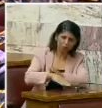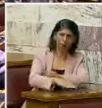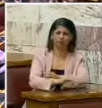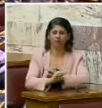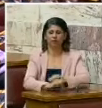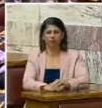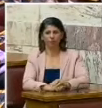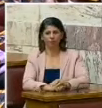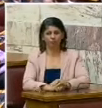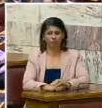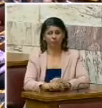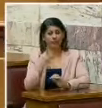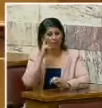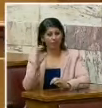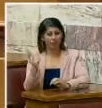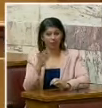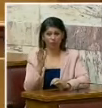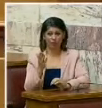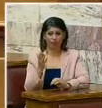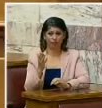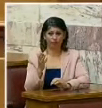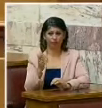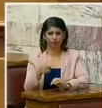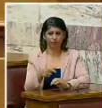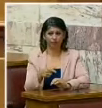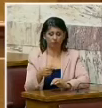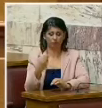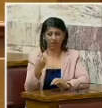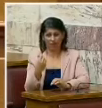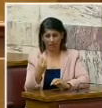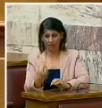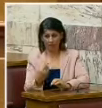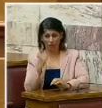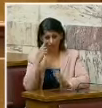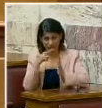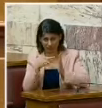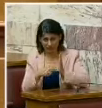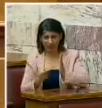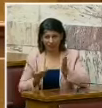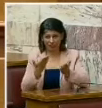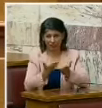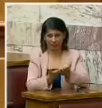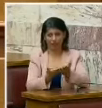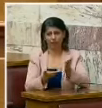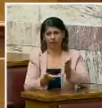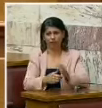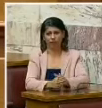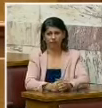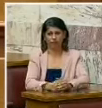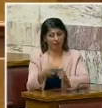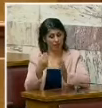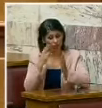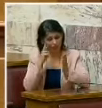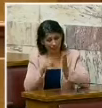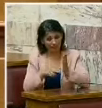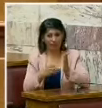Ξέρετε, όταν χειρίζεστε τέτοια δομέα, καλό είναι να κοιτάτε και τι καταθέτετε. Λοιπόν, καλό είναι να κοιτάτε και